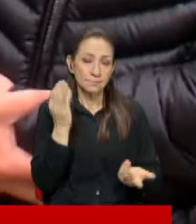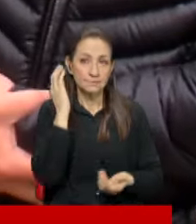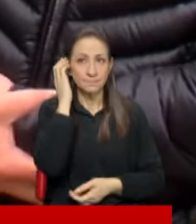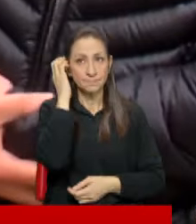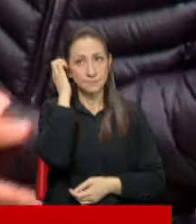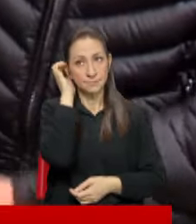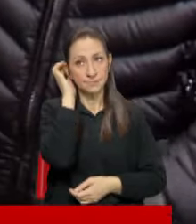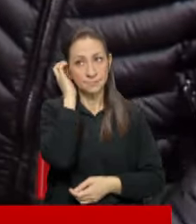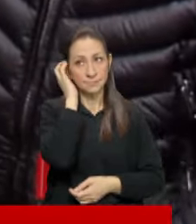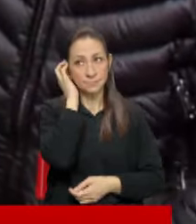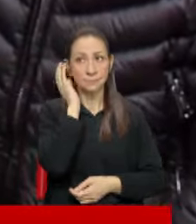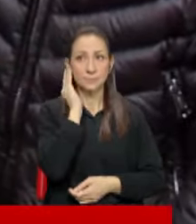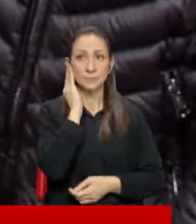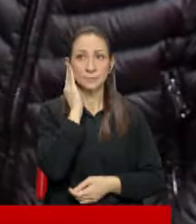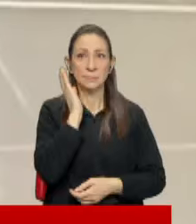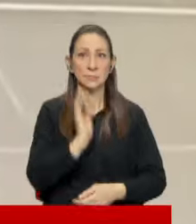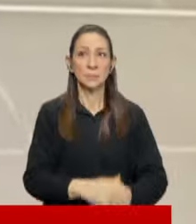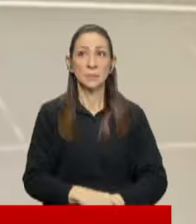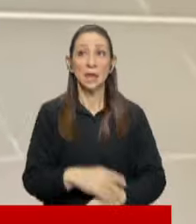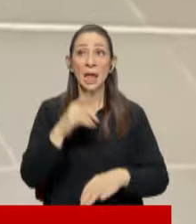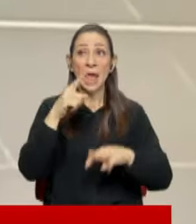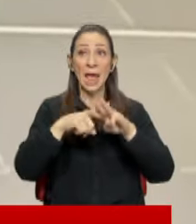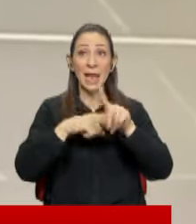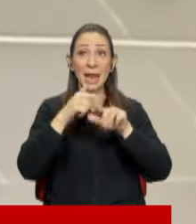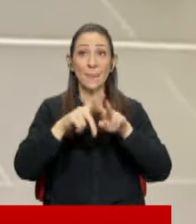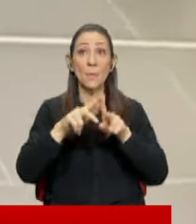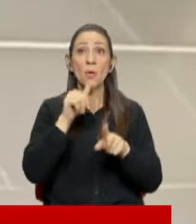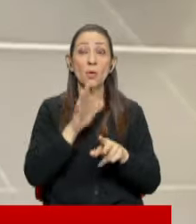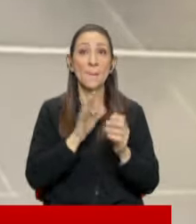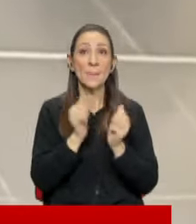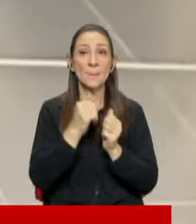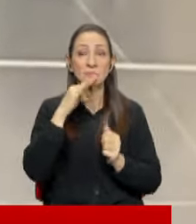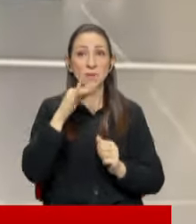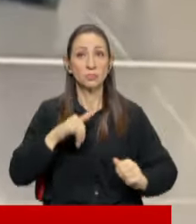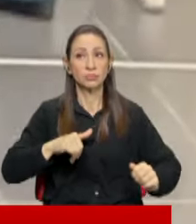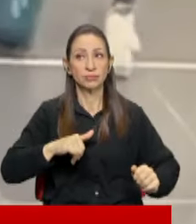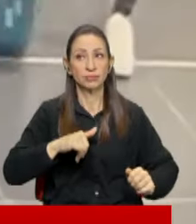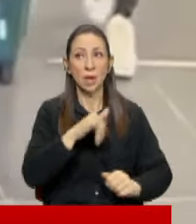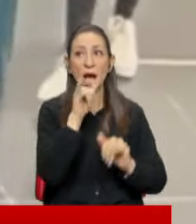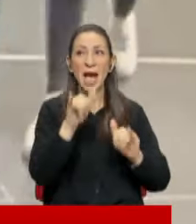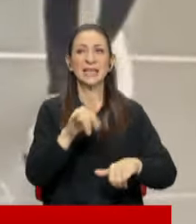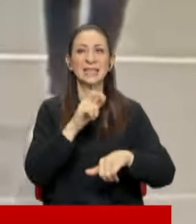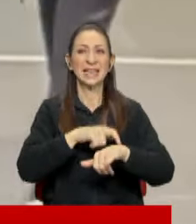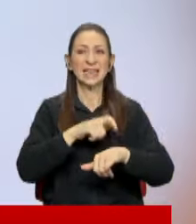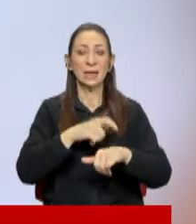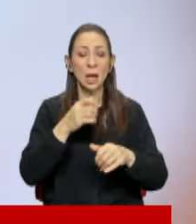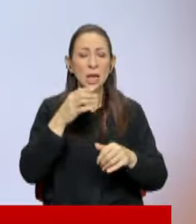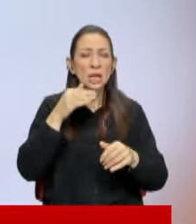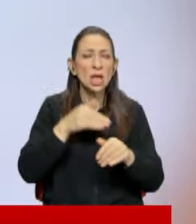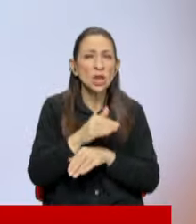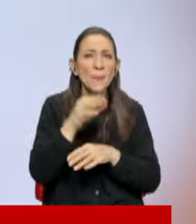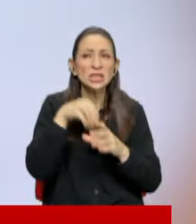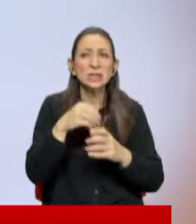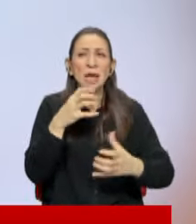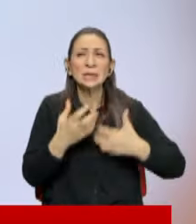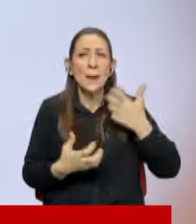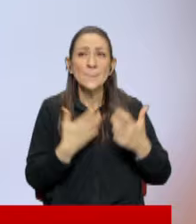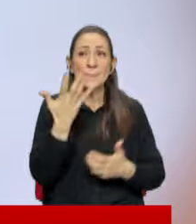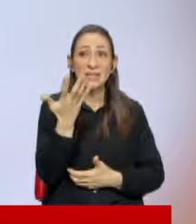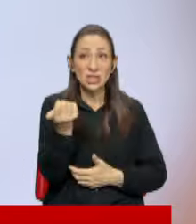Esselamu aleykum ve rahmetullah. Eylem Tok oğluyla birlikte Mısır'a uçarken aynı dakikalarda yaşam mücadelesi veren